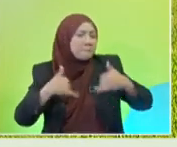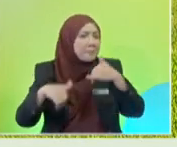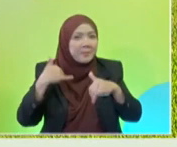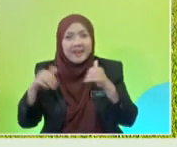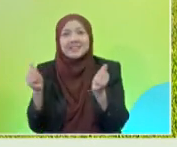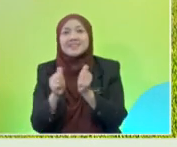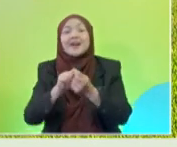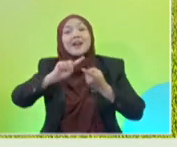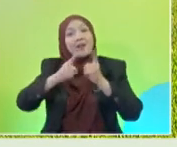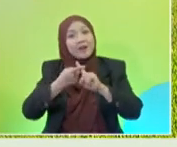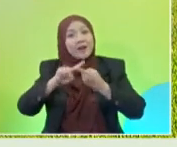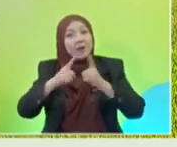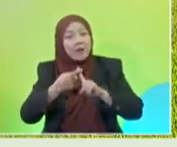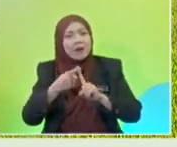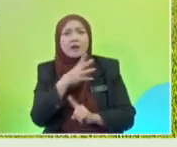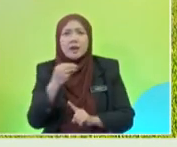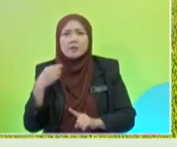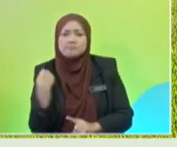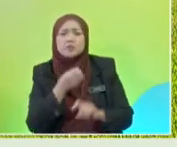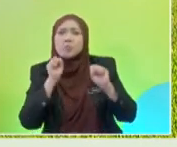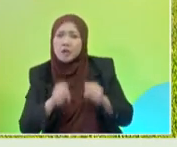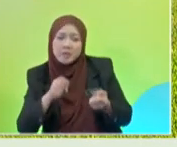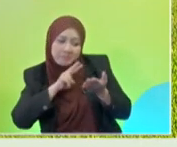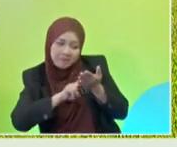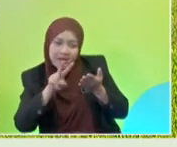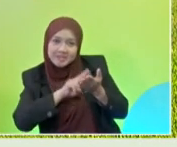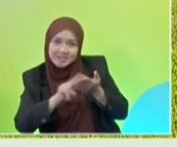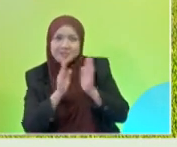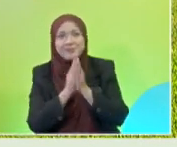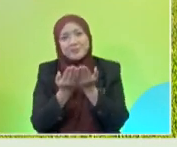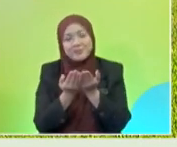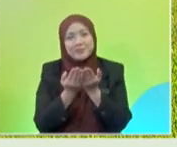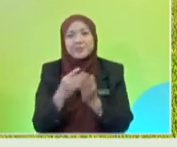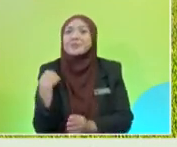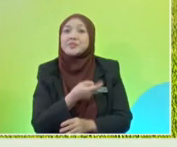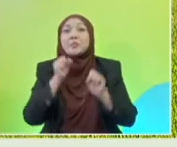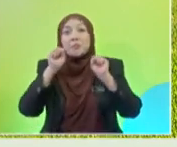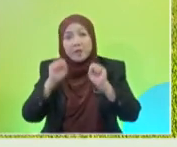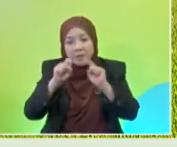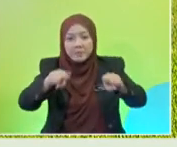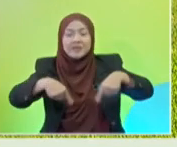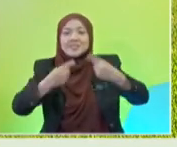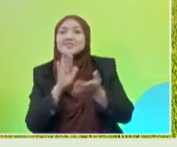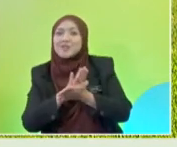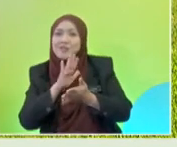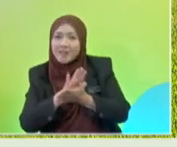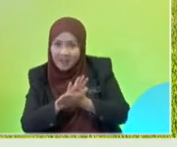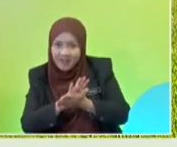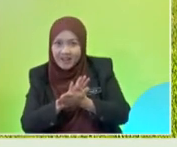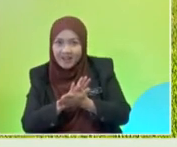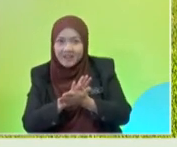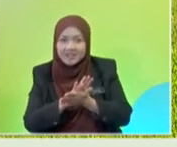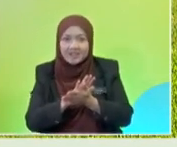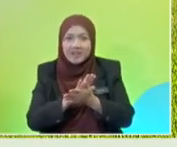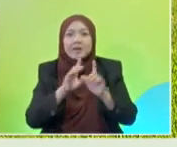membaca dan waktu terang Biasanya kita beli pergi sekolah dan orang dewasa seperti kita boleh